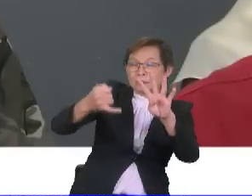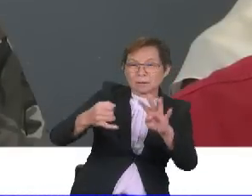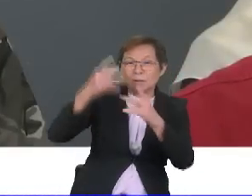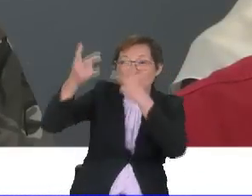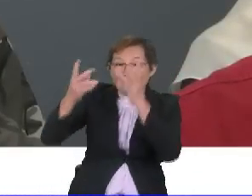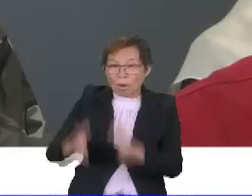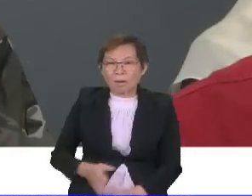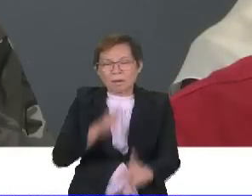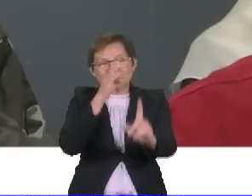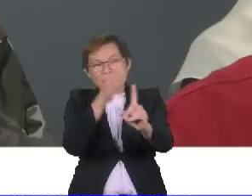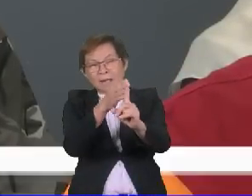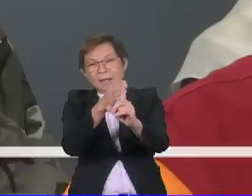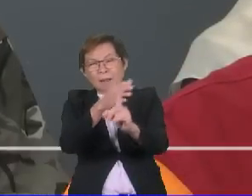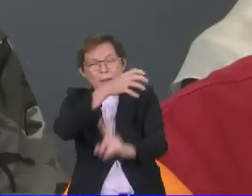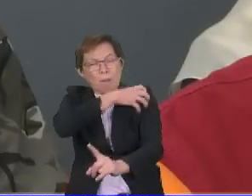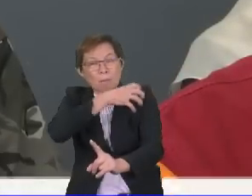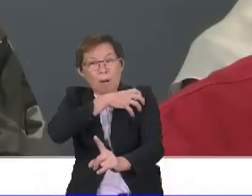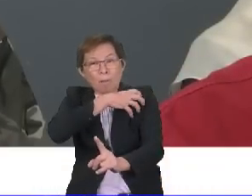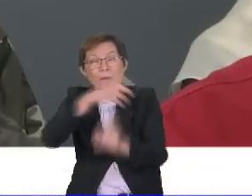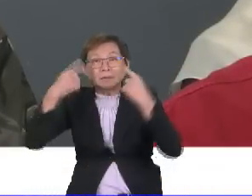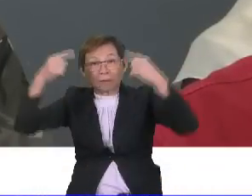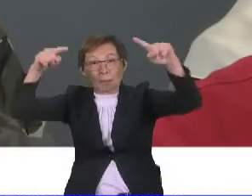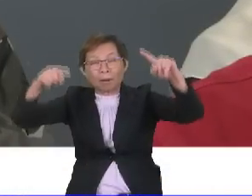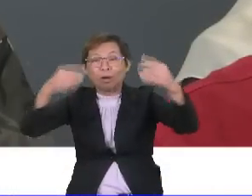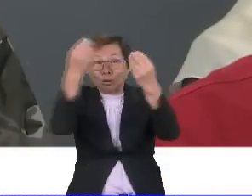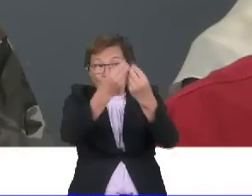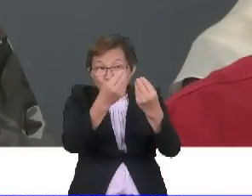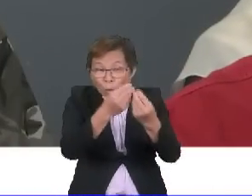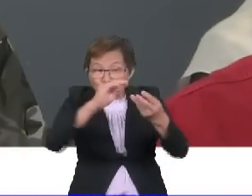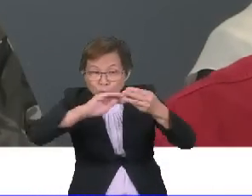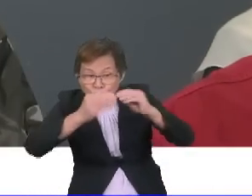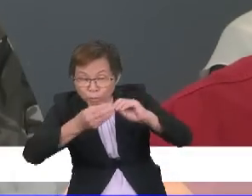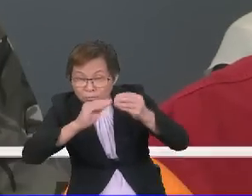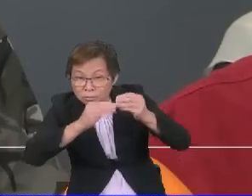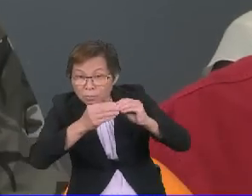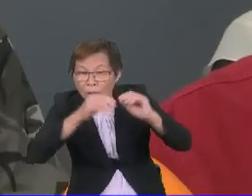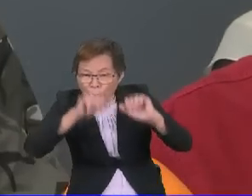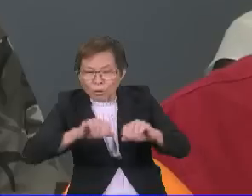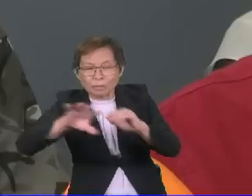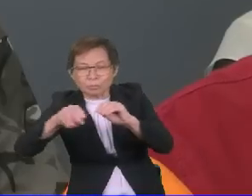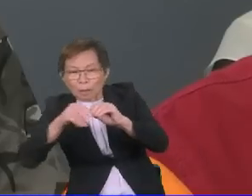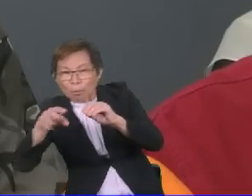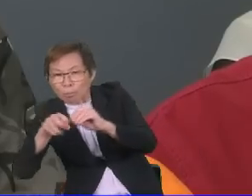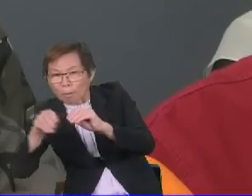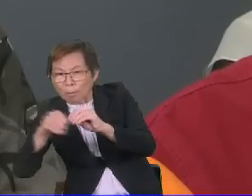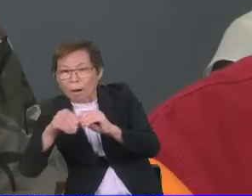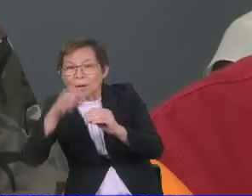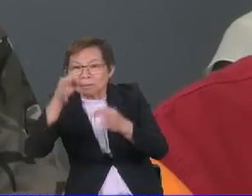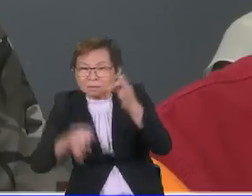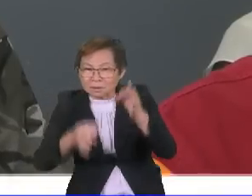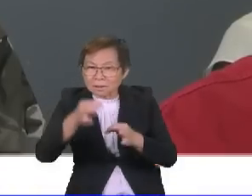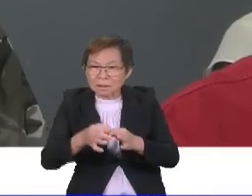kakek oleh ibadah puasa tercapai namun angka yang disuruh itu boleh bertambah jika